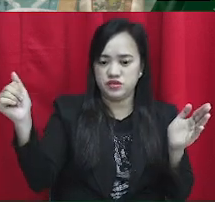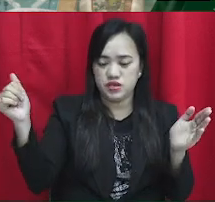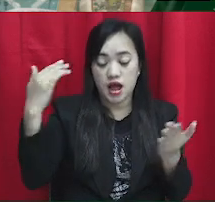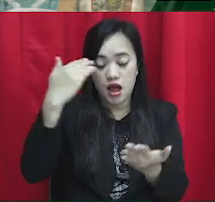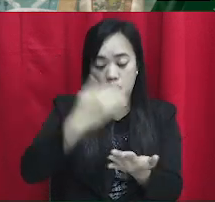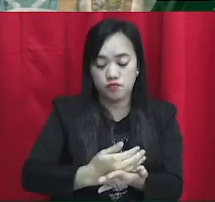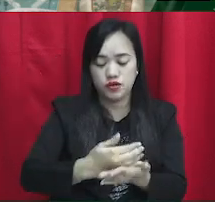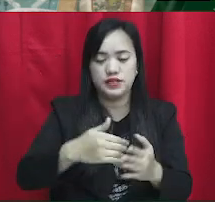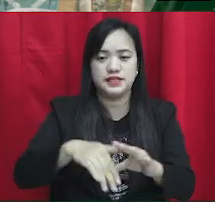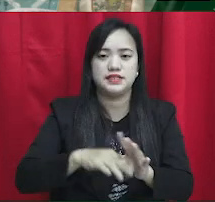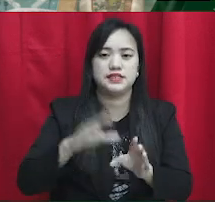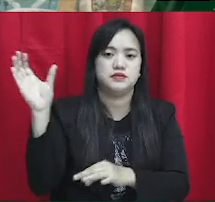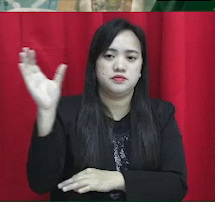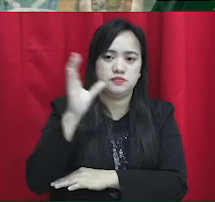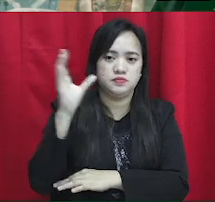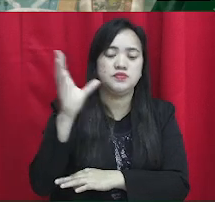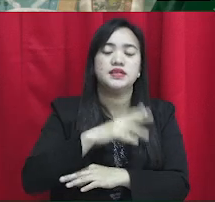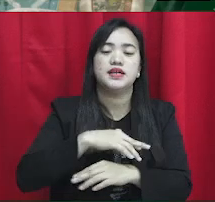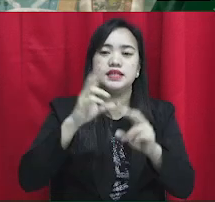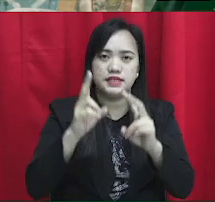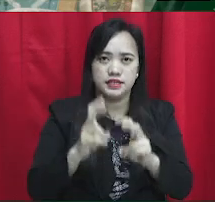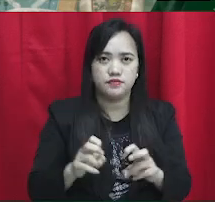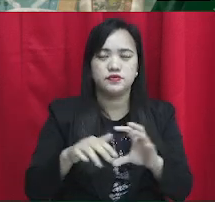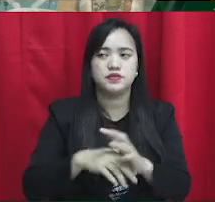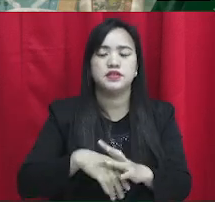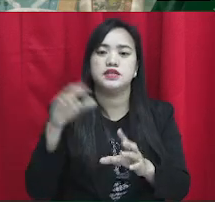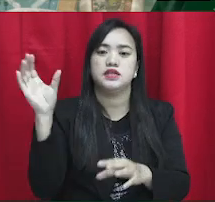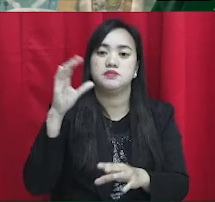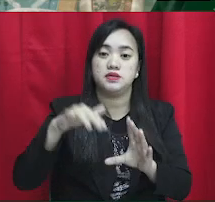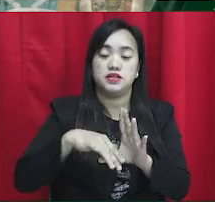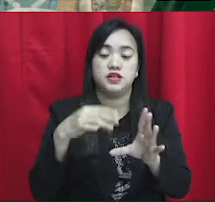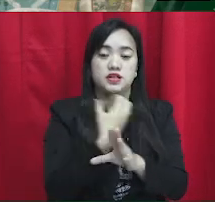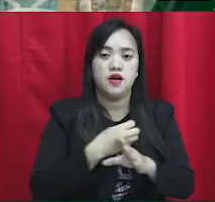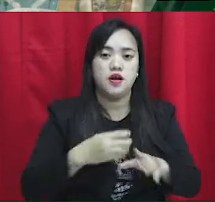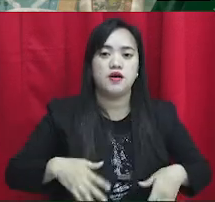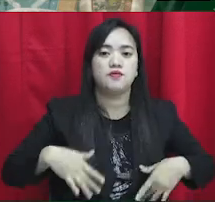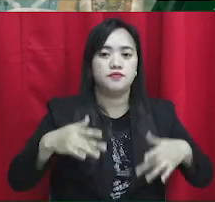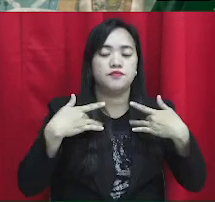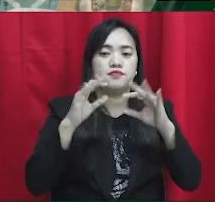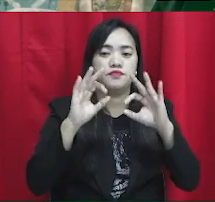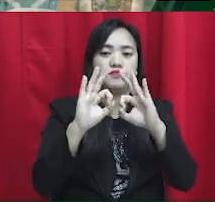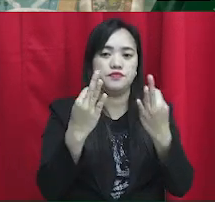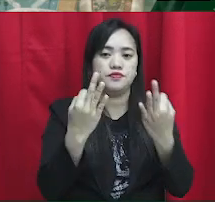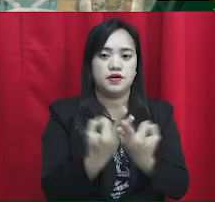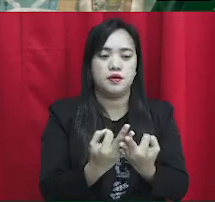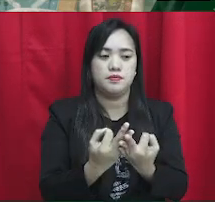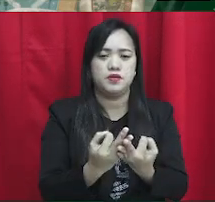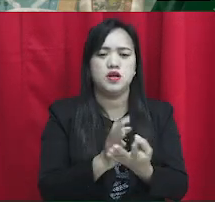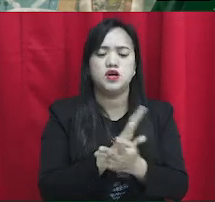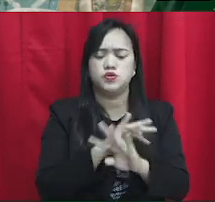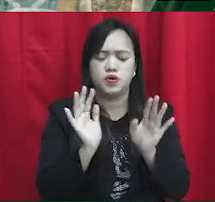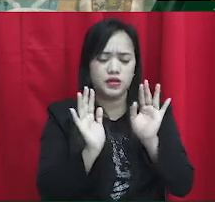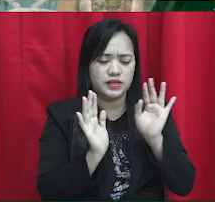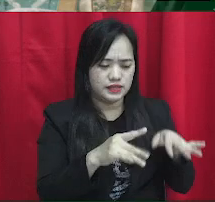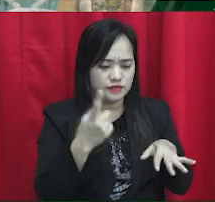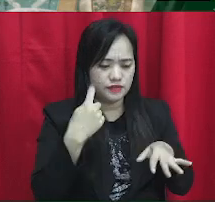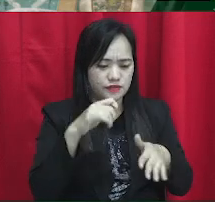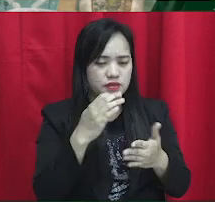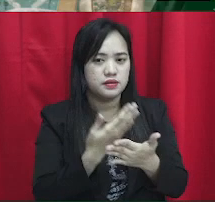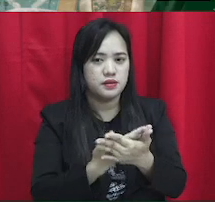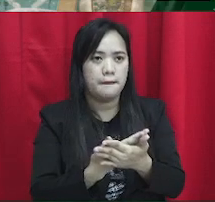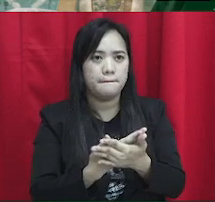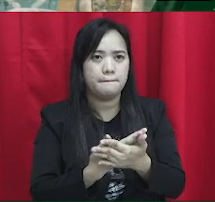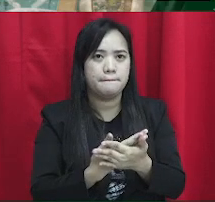ang Pasko sa pamilya po natin. Alam po natin, huwag po natin wawalain, mga kapatid. Kung babalikan po natin, gusto ko lamang po, mga